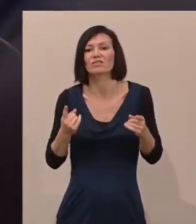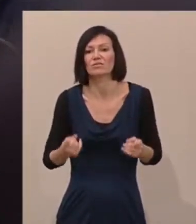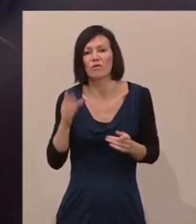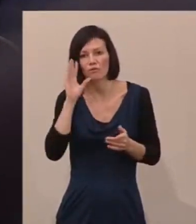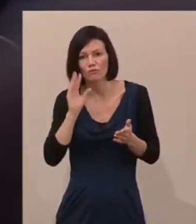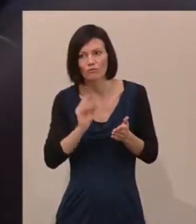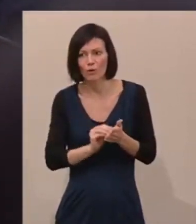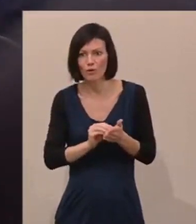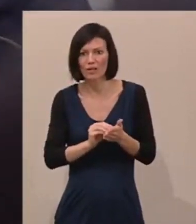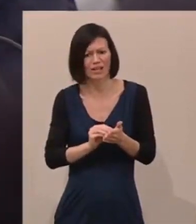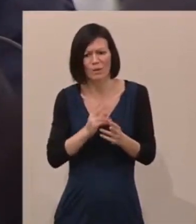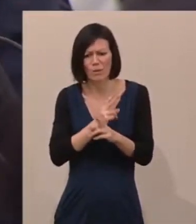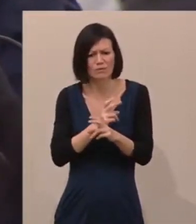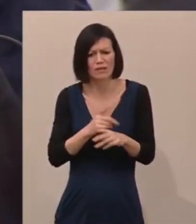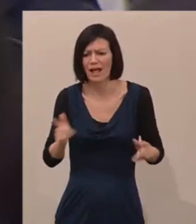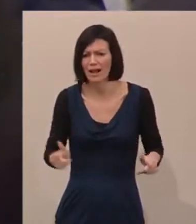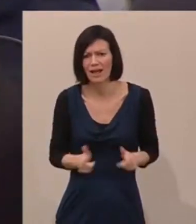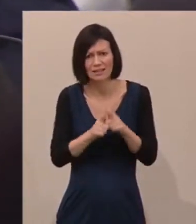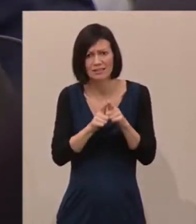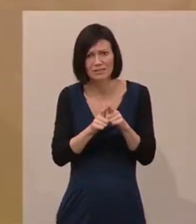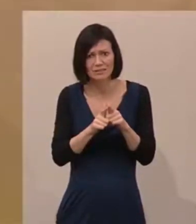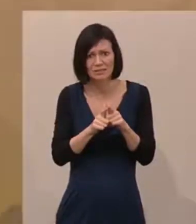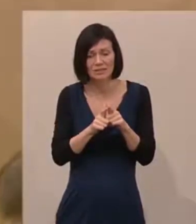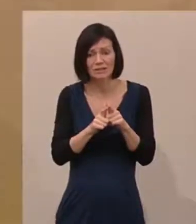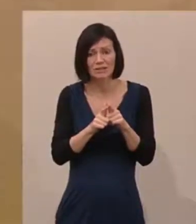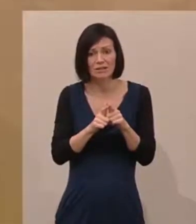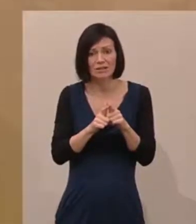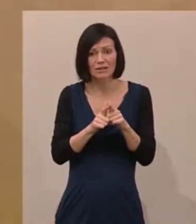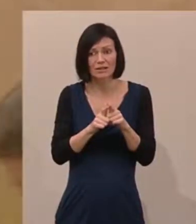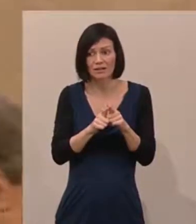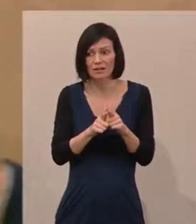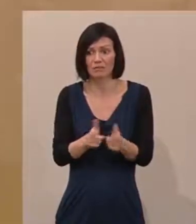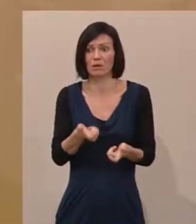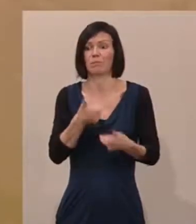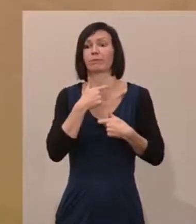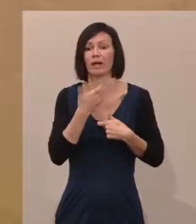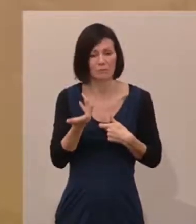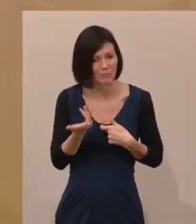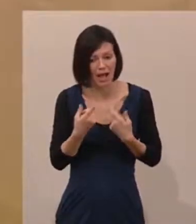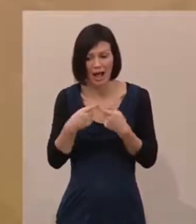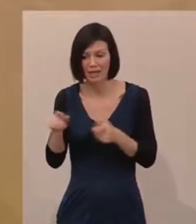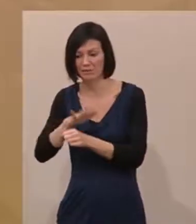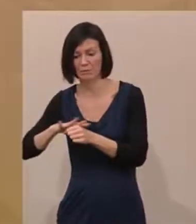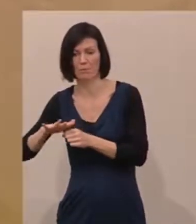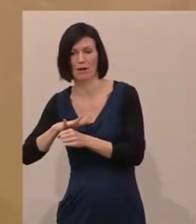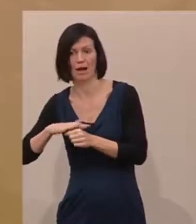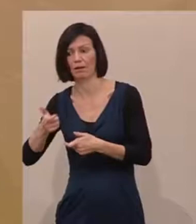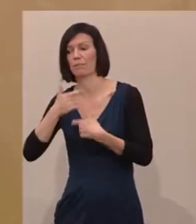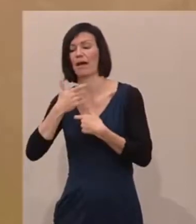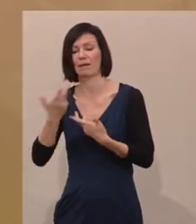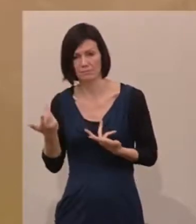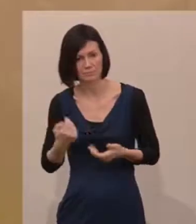Wohnung in diesem Lande leisten, ohne dass sie nicht massive Einschränkungen in anderen Bereichen machen